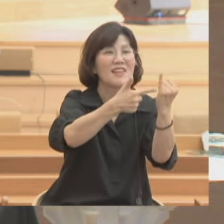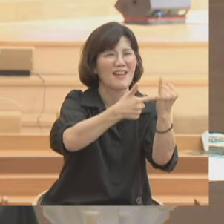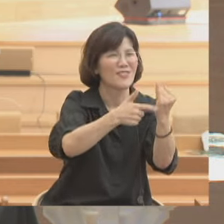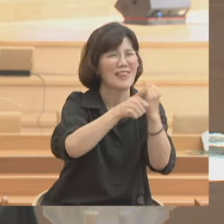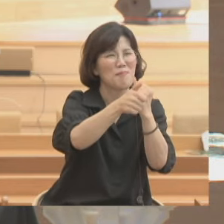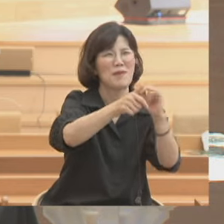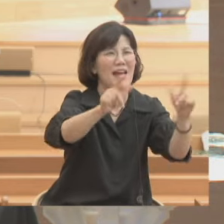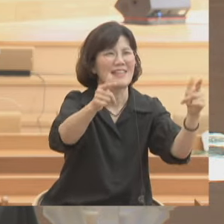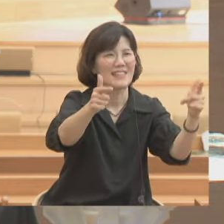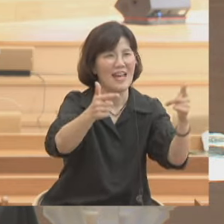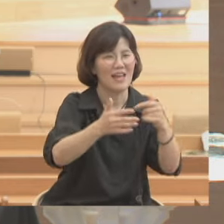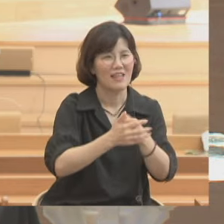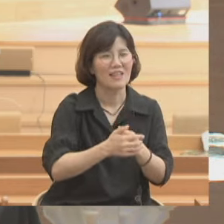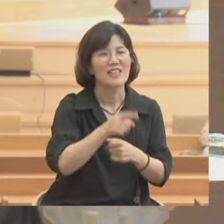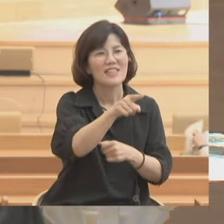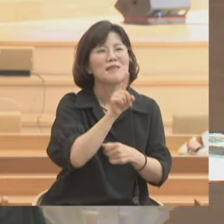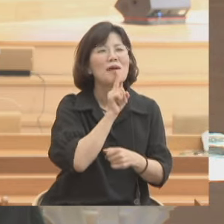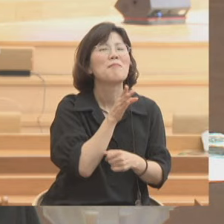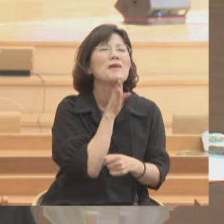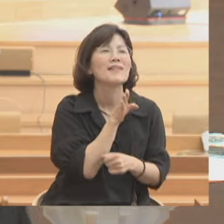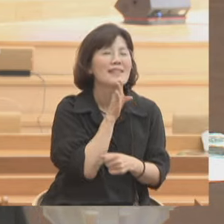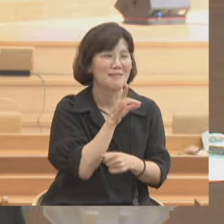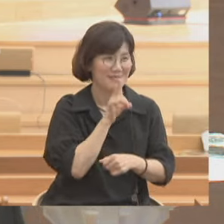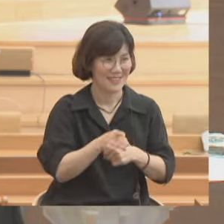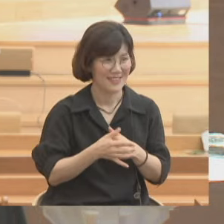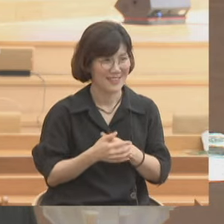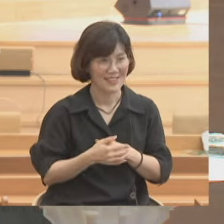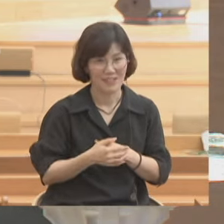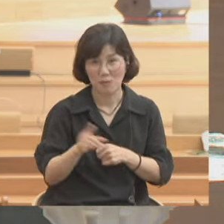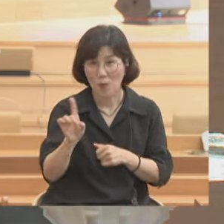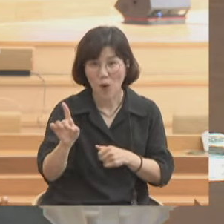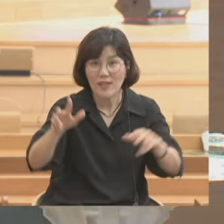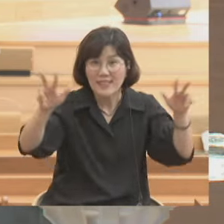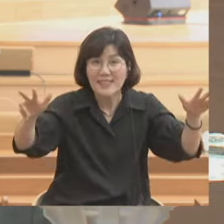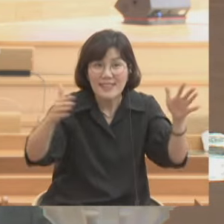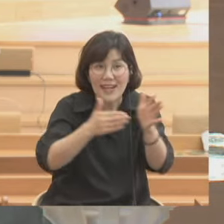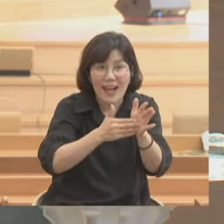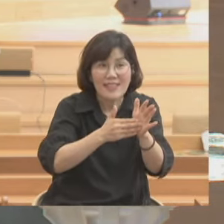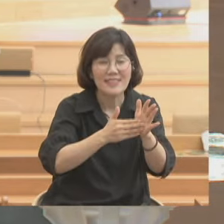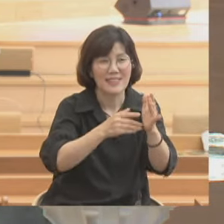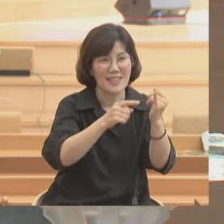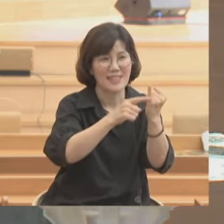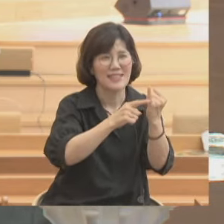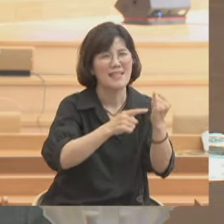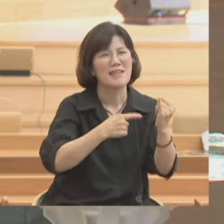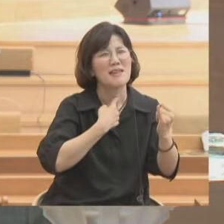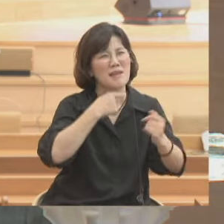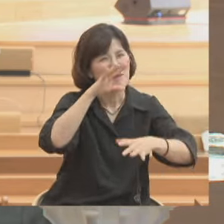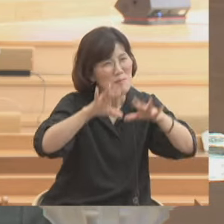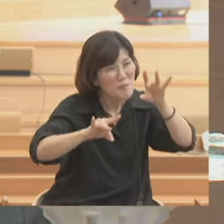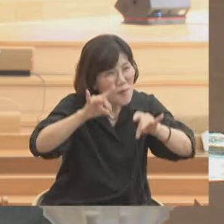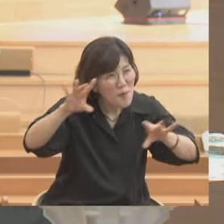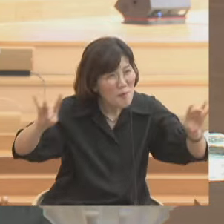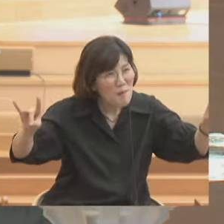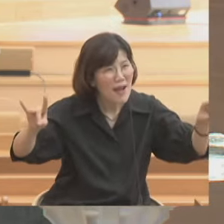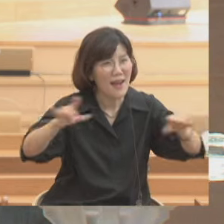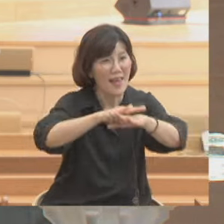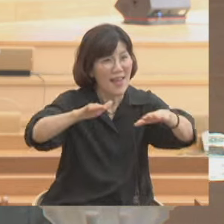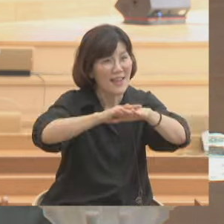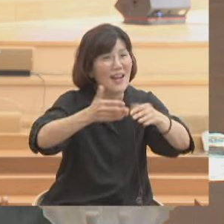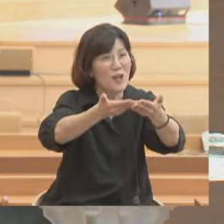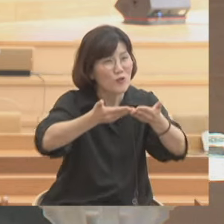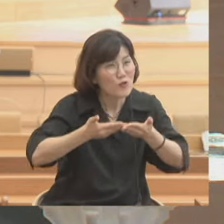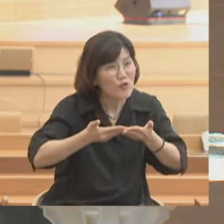아니니 내 말이 참되도다. 여러분 이게 무슨 말이에요? 지금까지 너의 목마름을 해결해 줄 걸로 믿었던